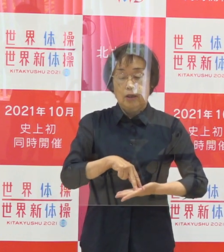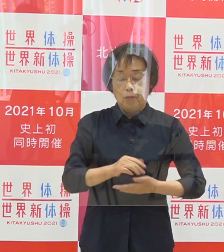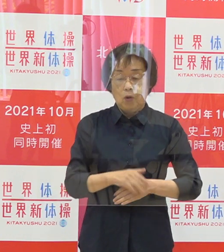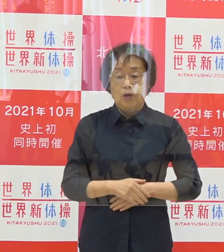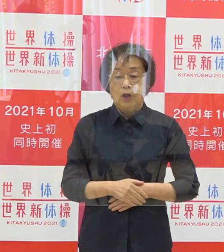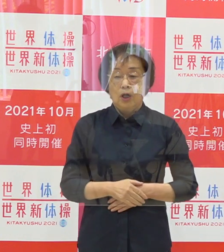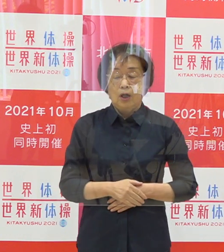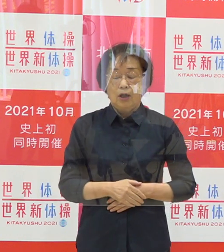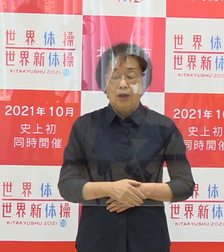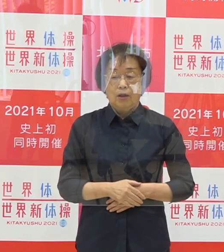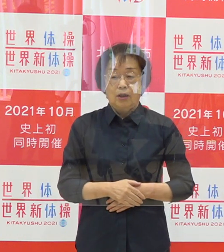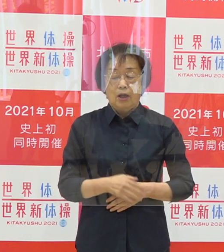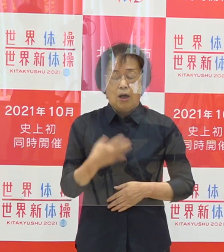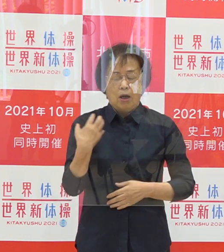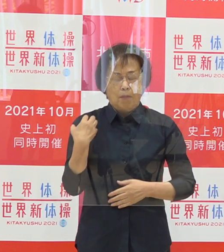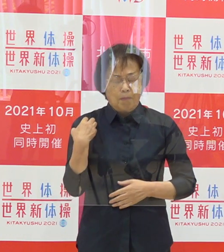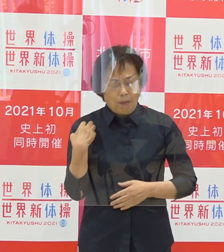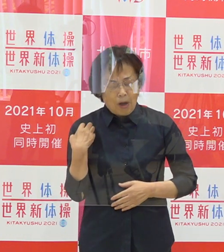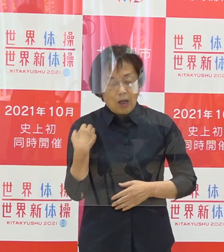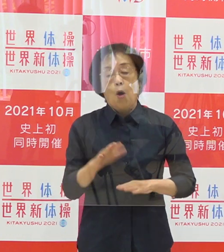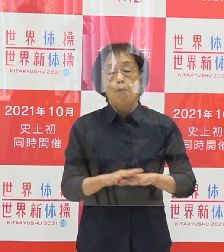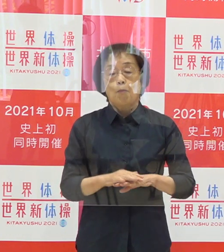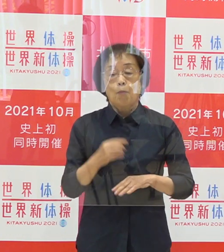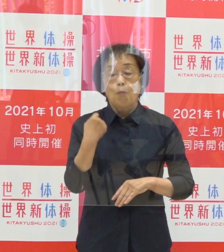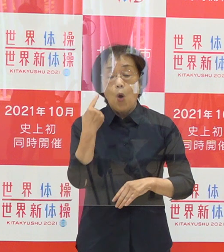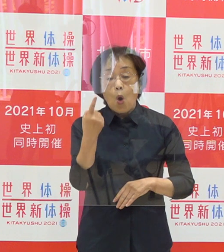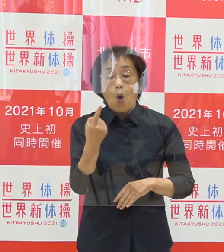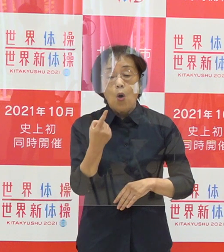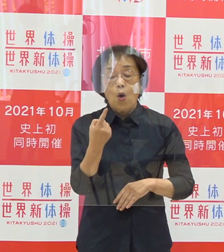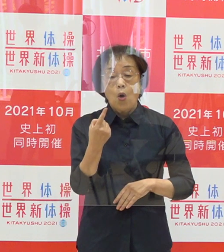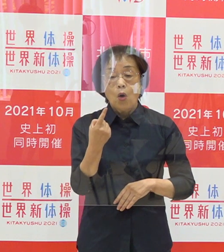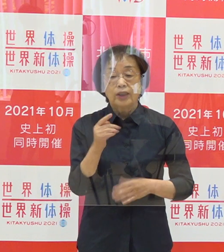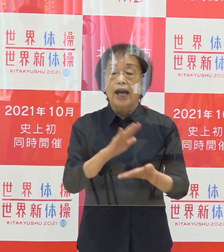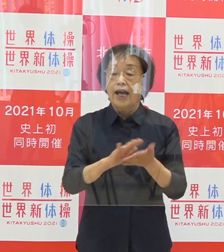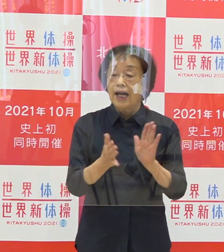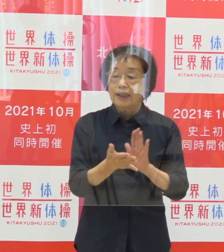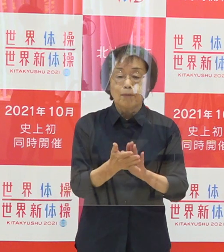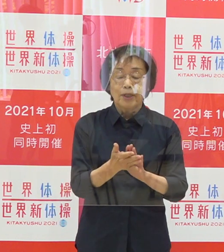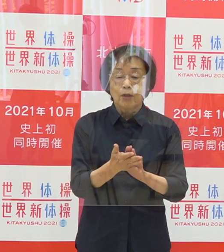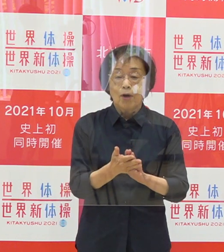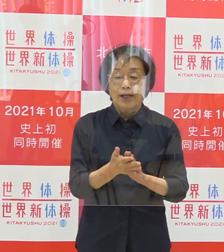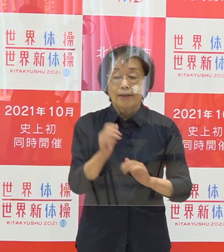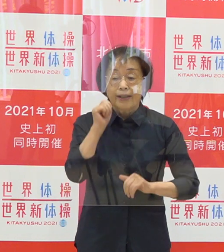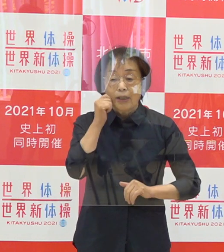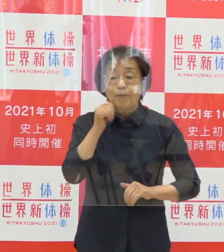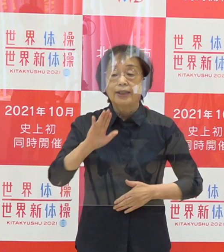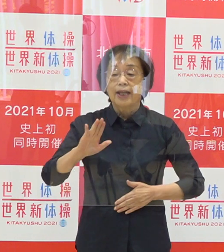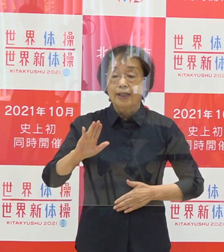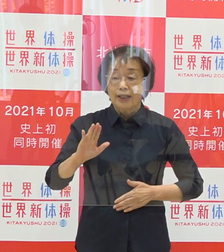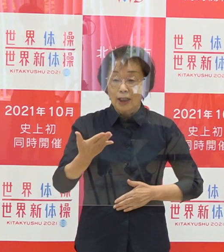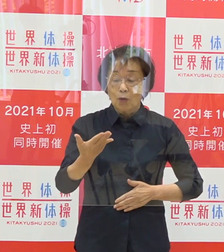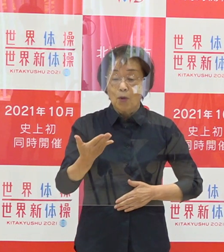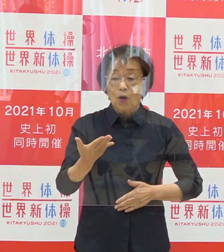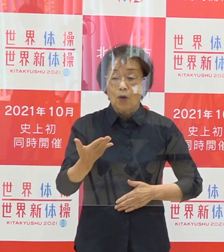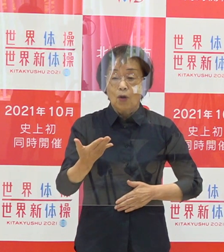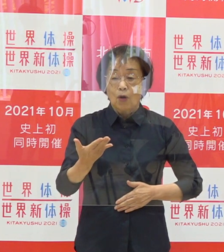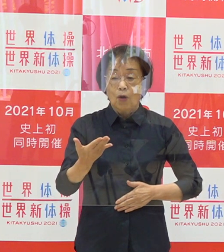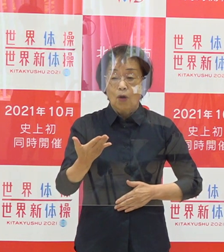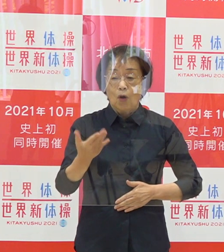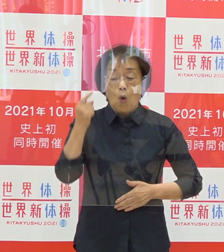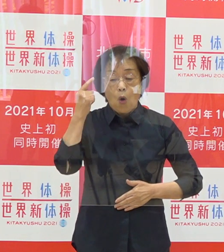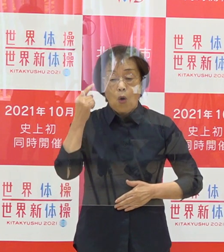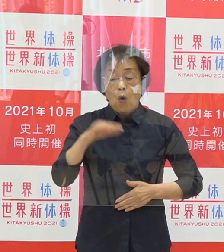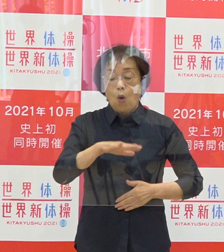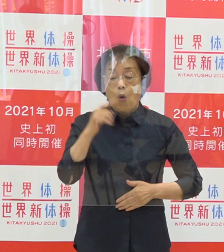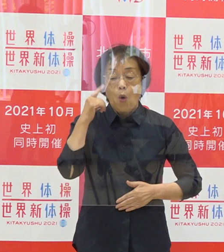まあ、ここまで来ていることをご破算にしてもう一度元へというわけにはいかないわけでありますけれども、そういう意見が出